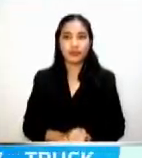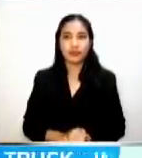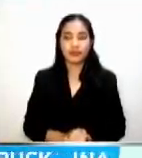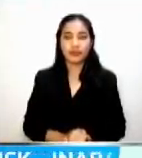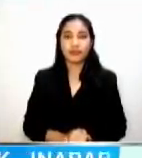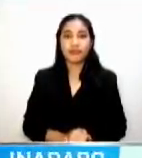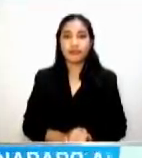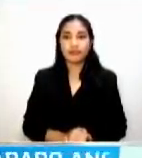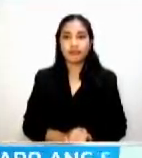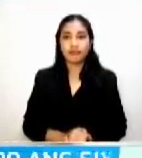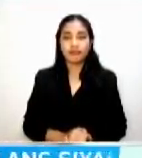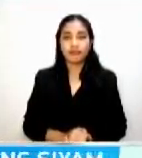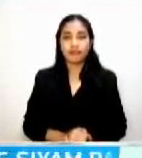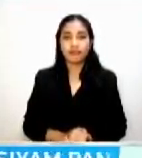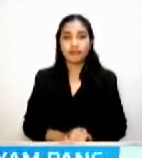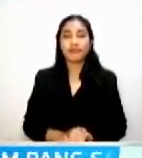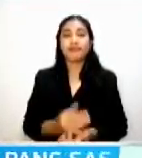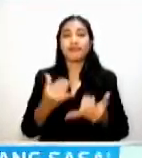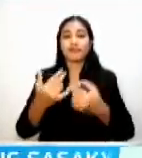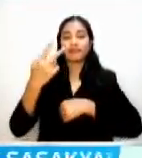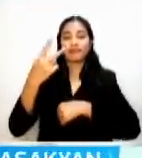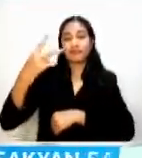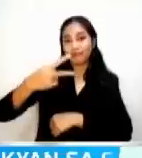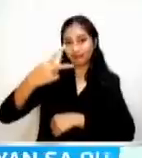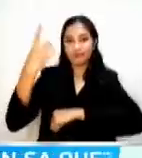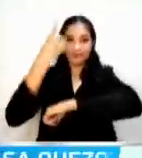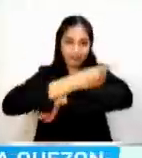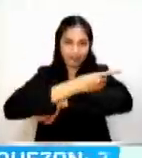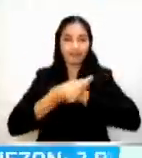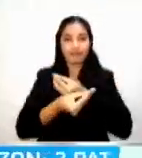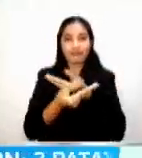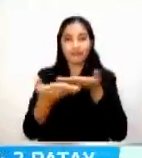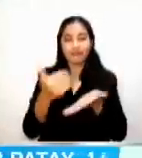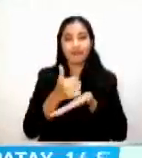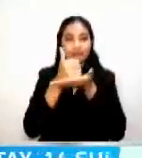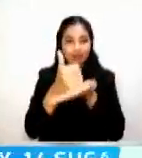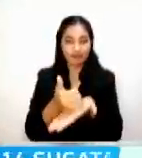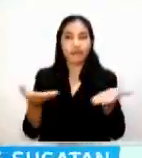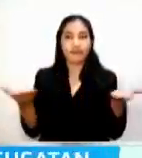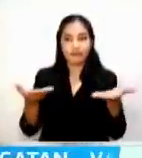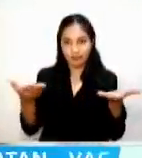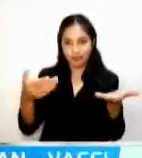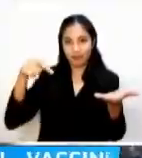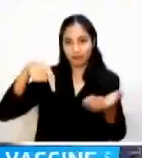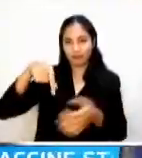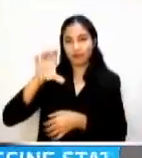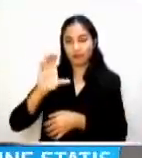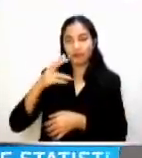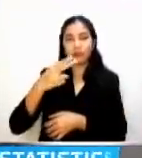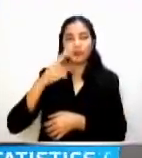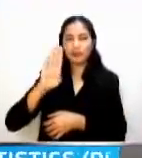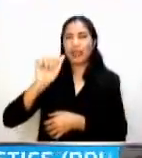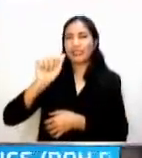Connie, day 2 na nga ng pamamahagi ng ayuda dito sa Quezon City University sa Barangay Batasan sa Quezon City. Bagamat mas